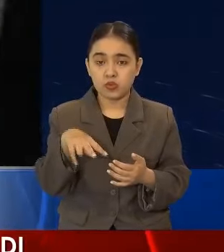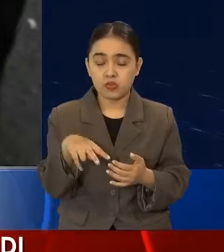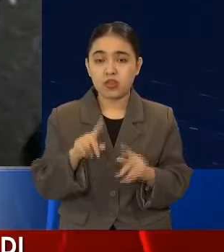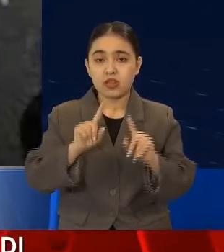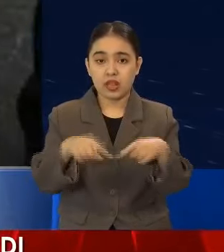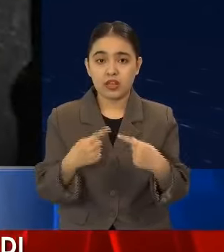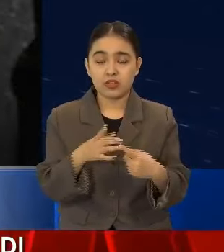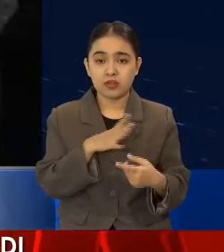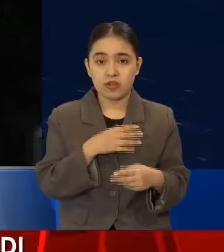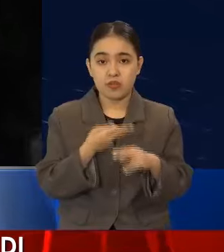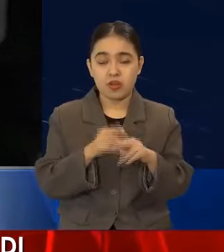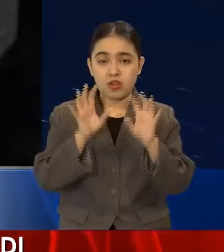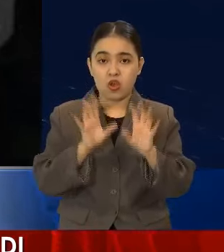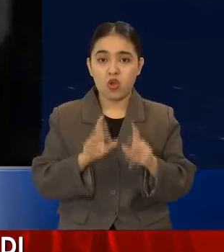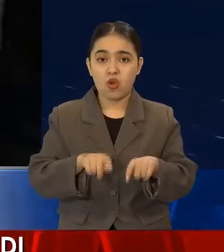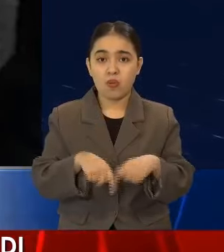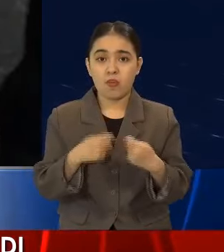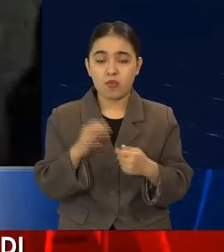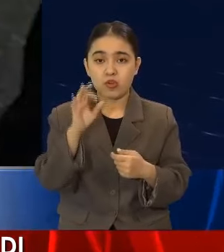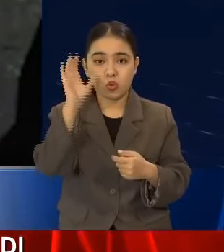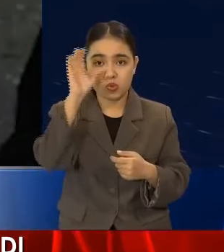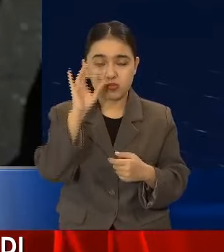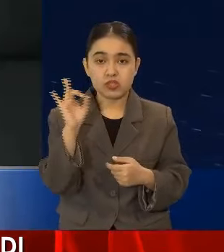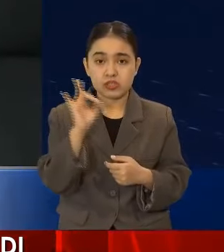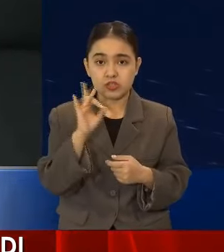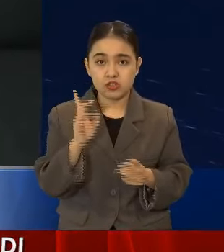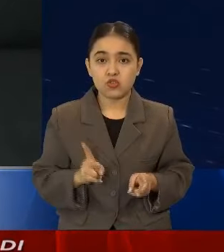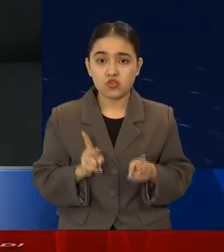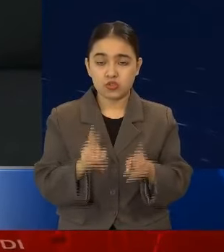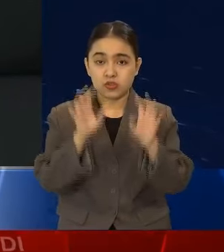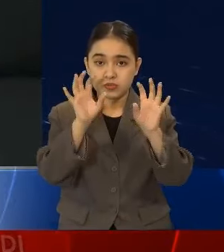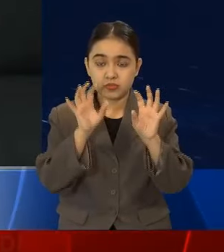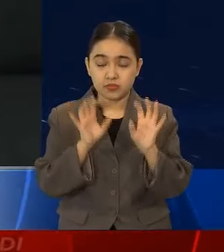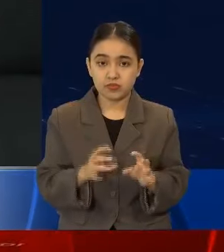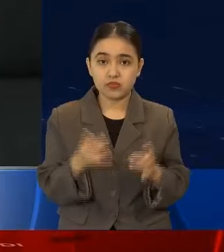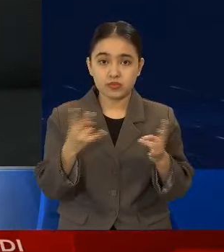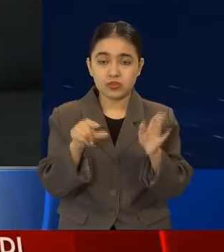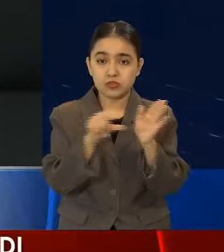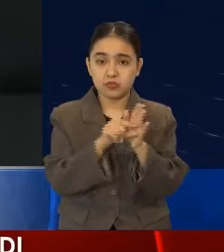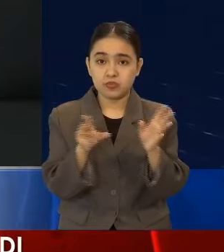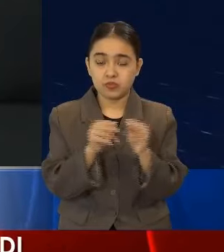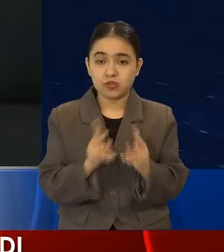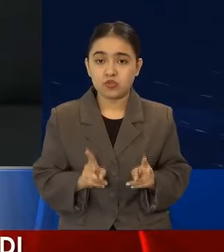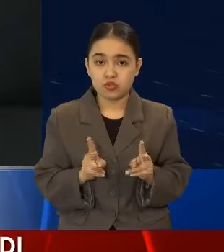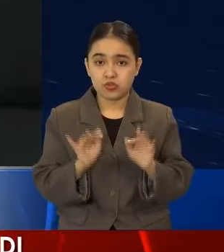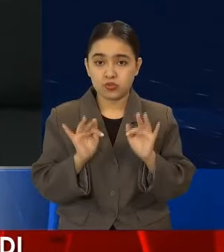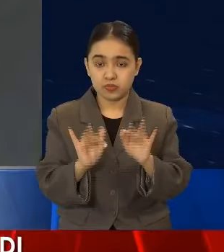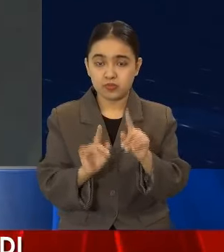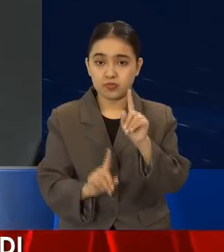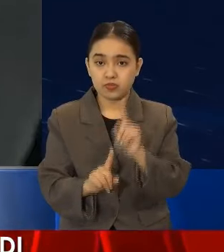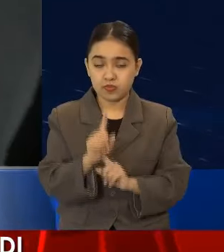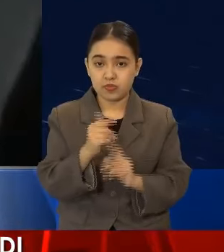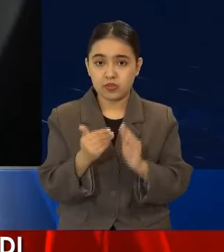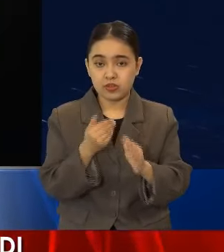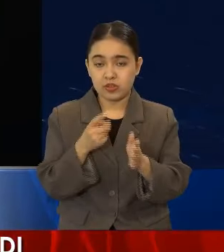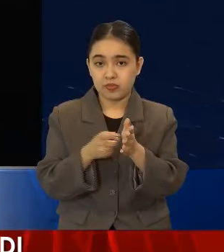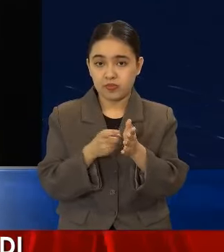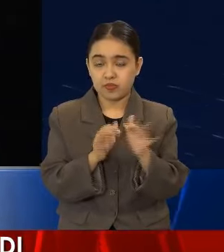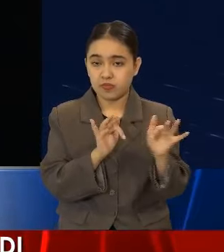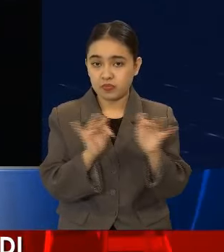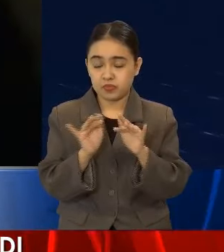talab qilishgan. Mazkur qonunbuzarlik yuzasidan O'zbekiston Respublikasi Jinoyat kodeksining tegishli moddasi bilan jinoyat ishi qo'zg'atilib, dastlabki